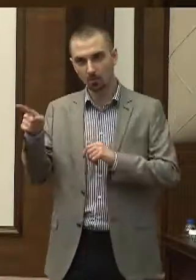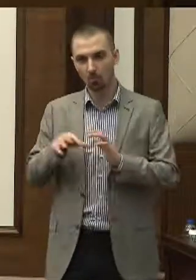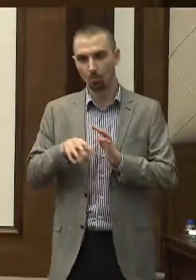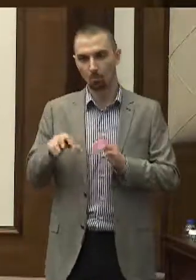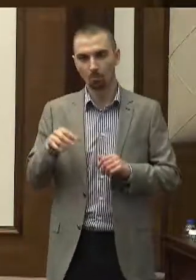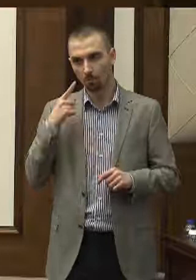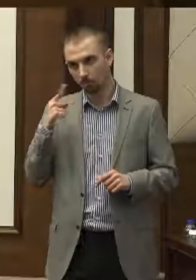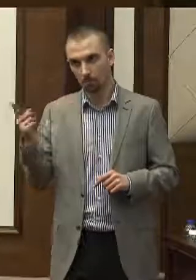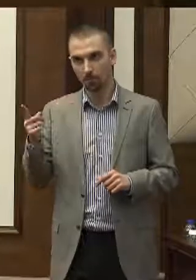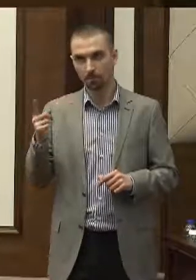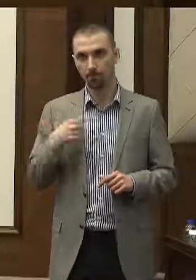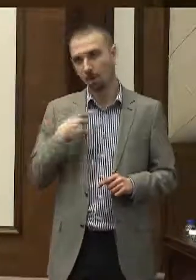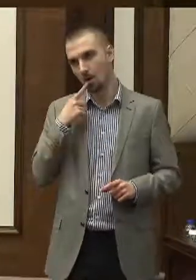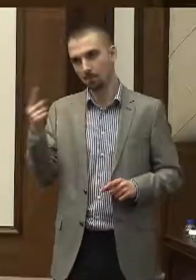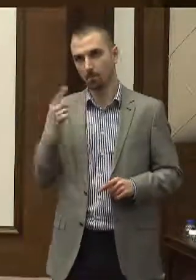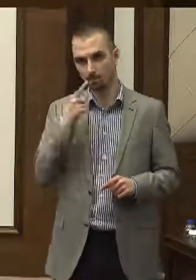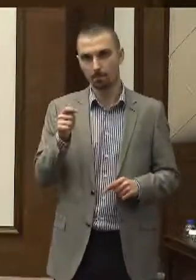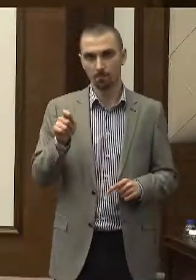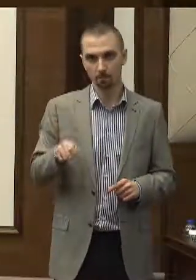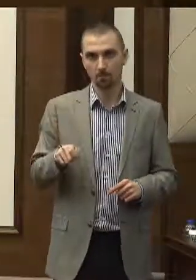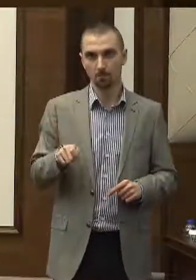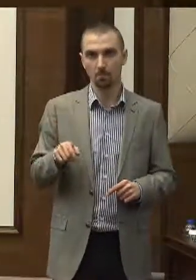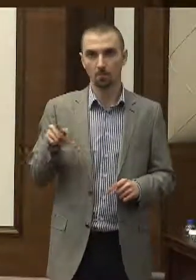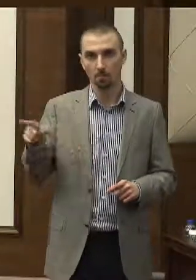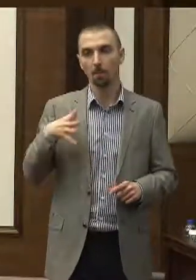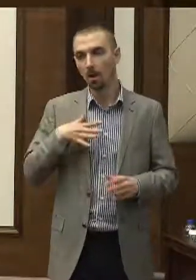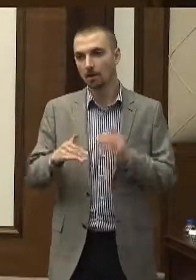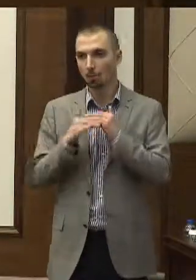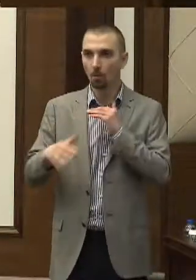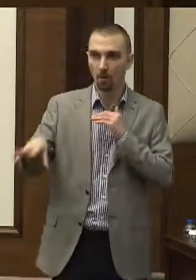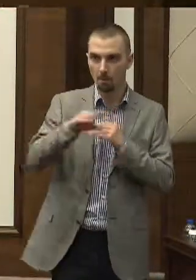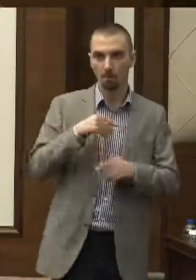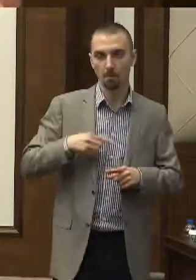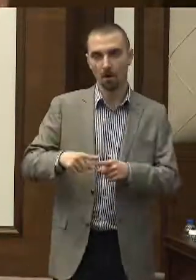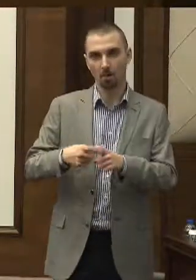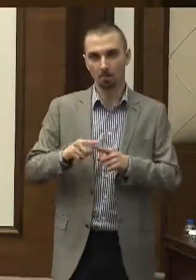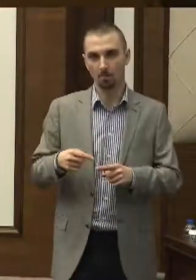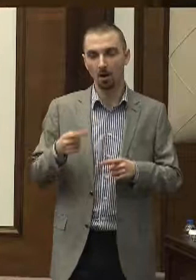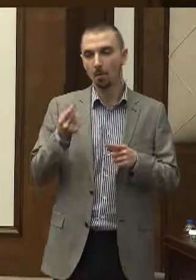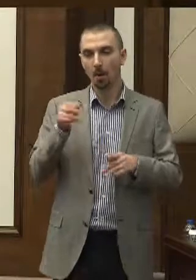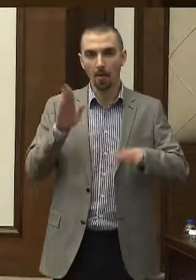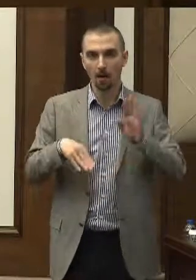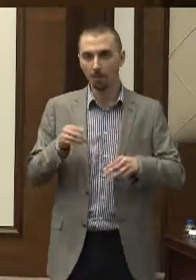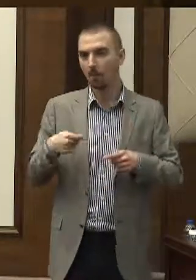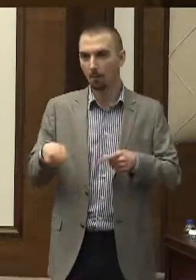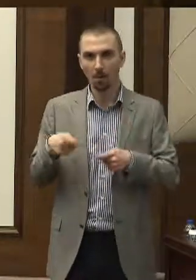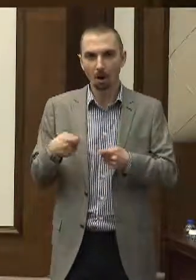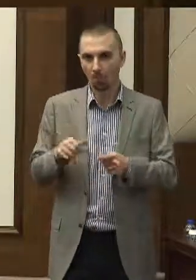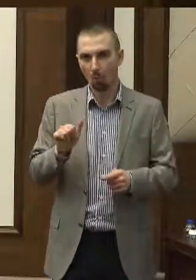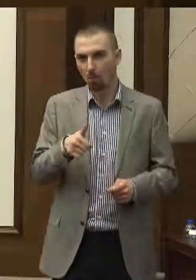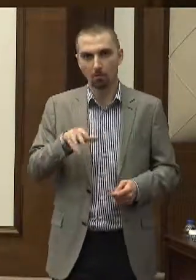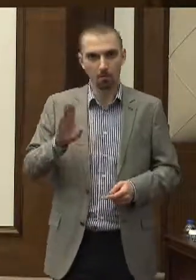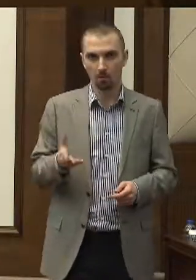elde ettikleri zaman diretecek. Ben halkımla bunları paylaşmak istiyorum. Reklama para harcamayın ama bu reklam değildir.